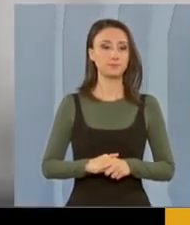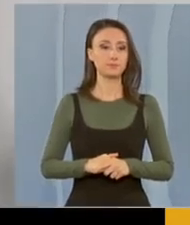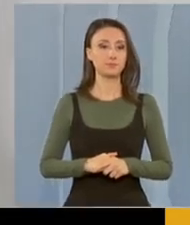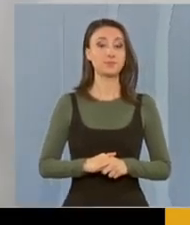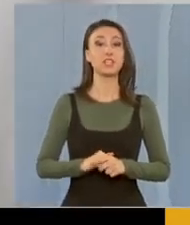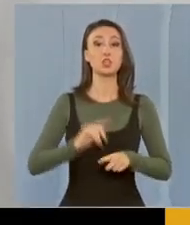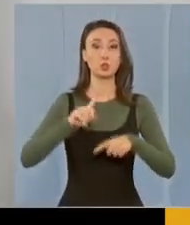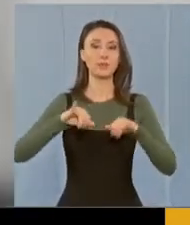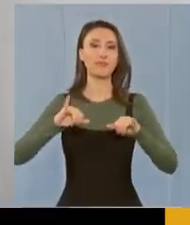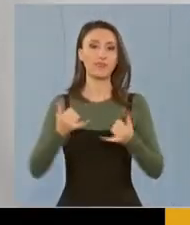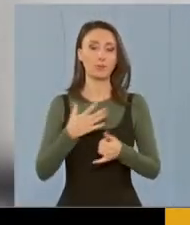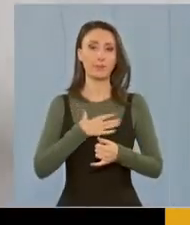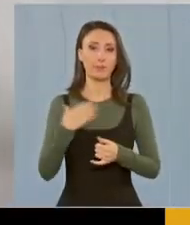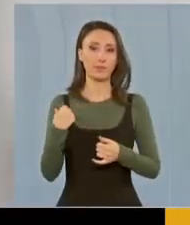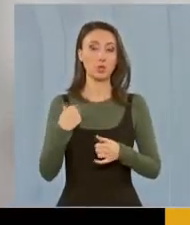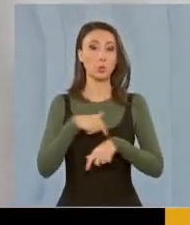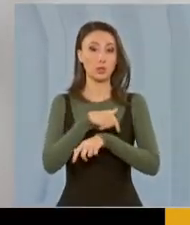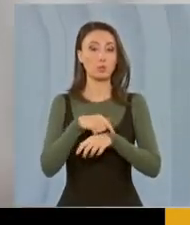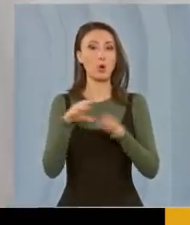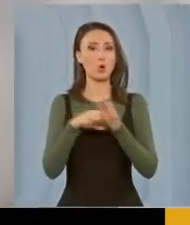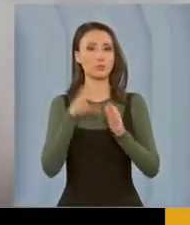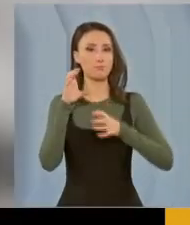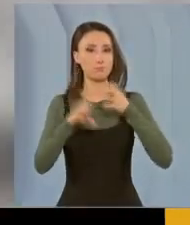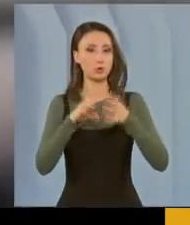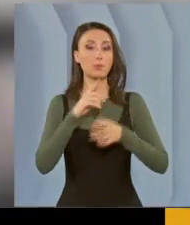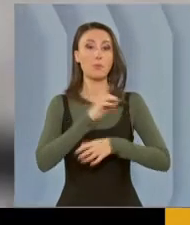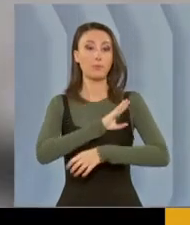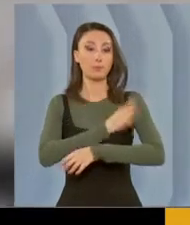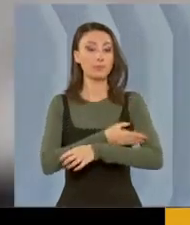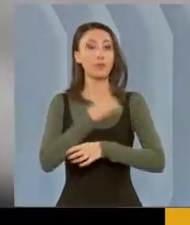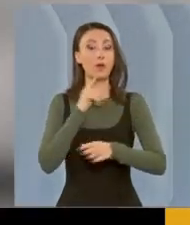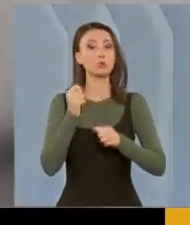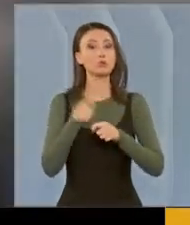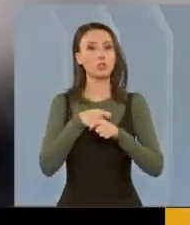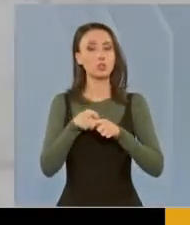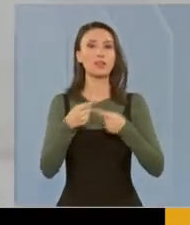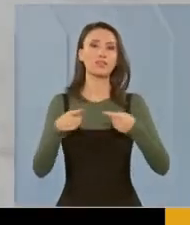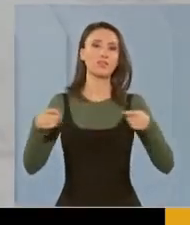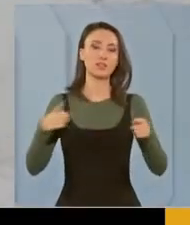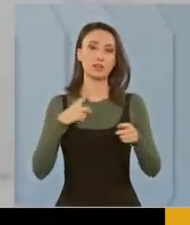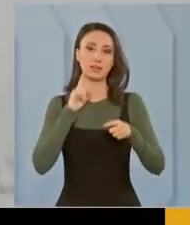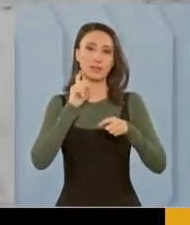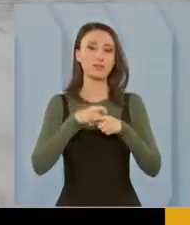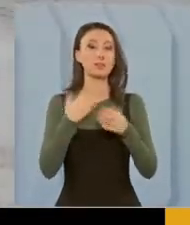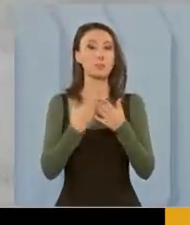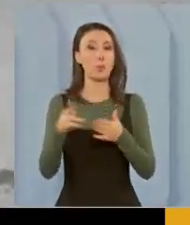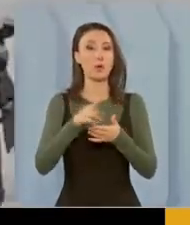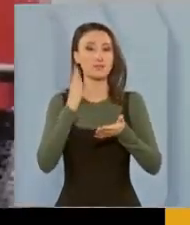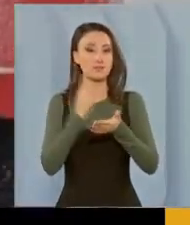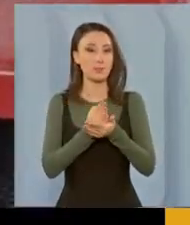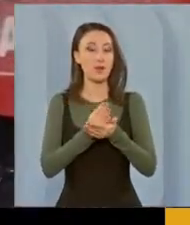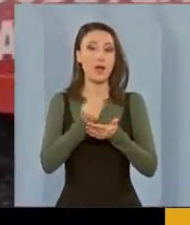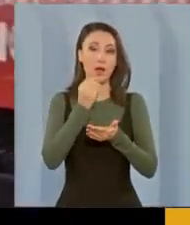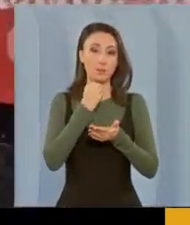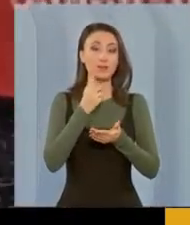Ca urmare a fenomenelor meteo, pe durata codului portocaliu, autoritățile au gestionat numeroase intervenții pentru a restabili